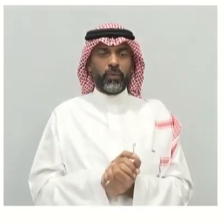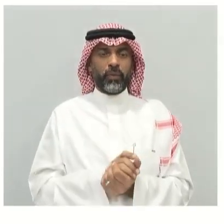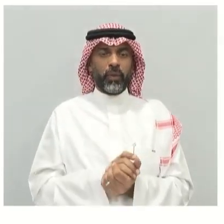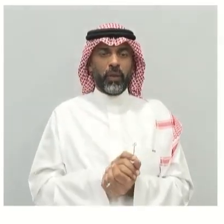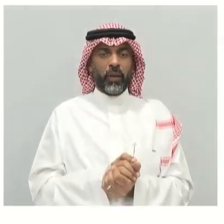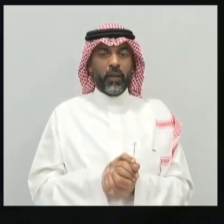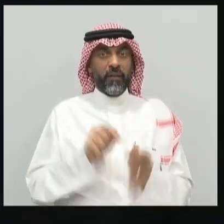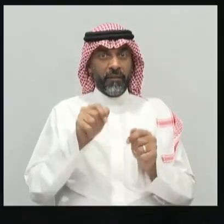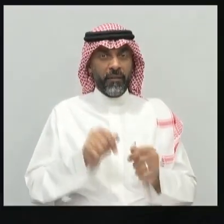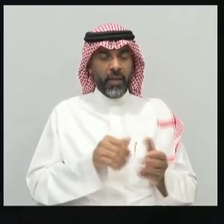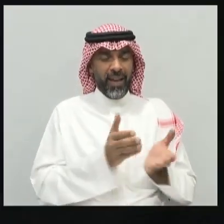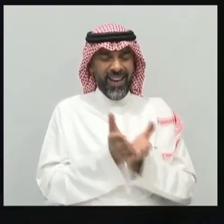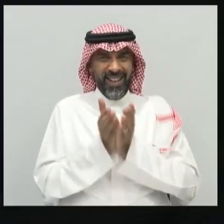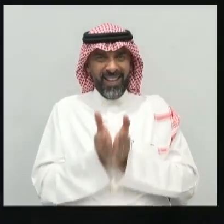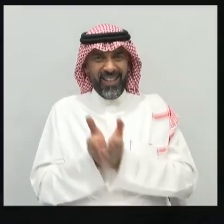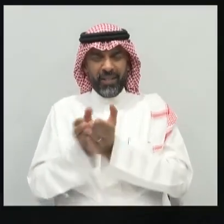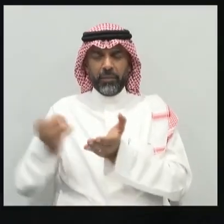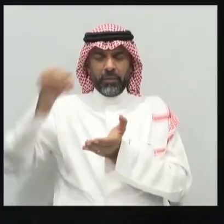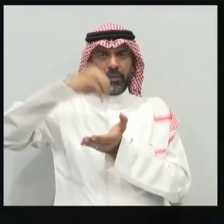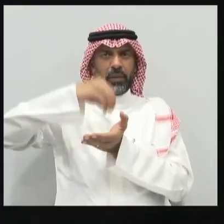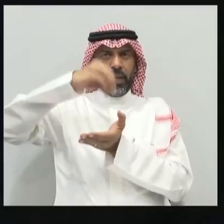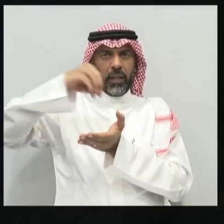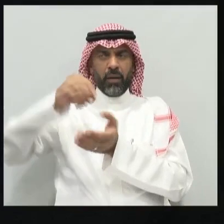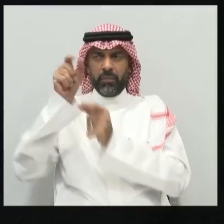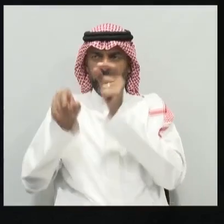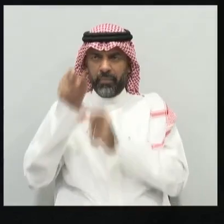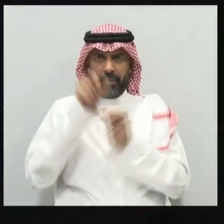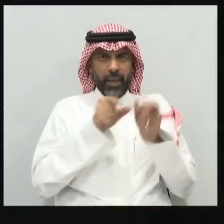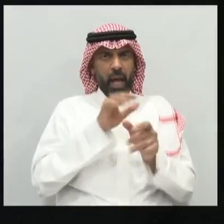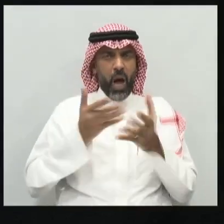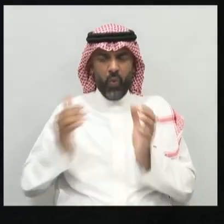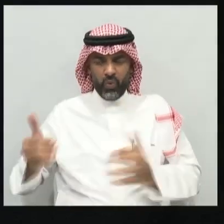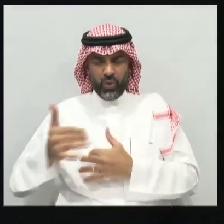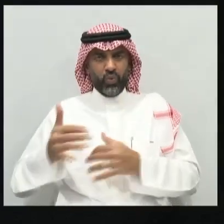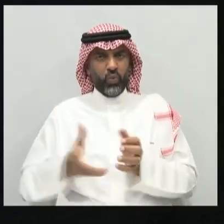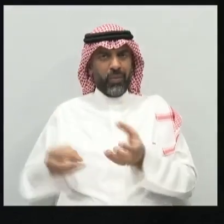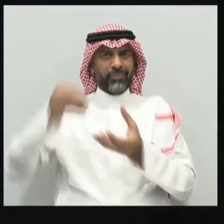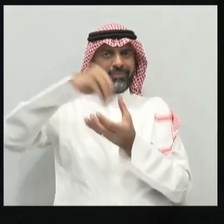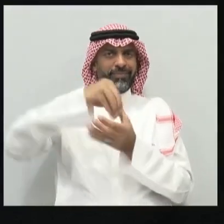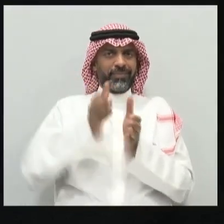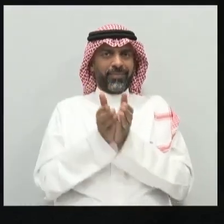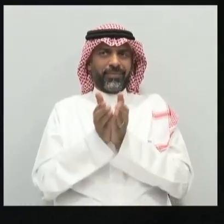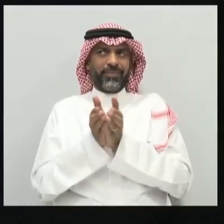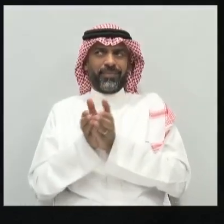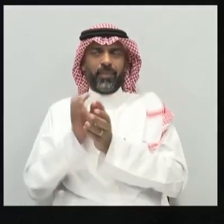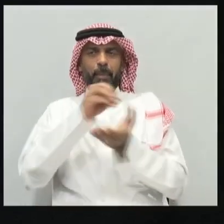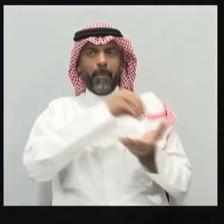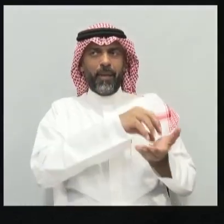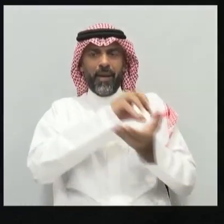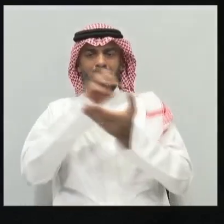الماء في نقل الاشياء ينقلون فيه البضائع من مكان لمكان طيب نشوف الجمله